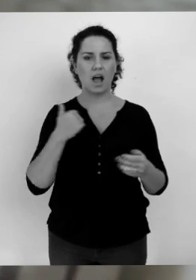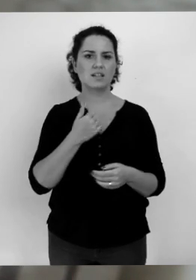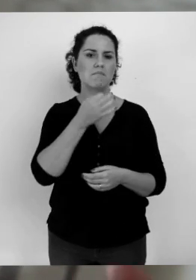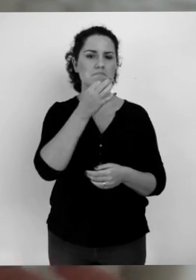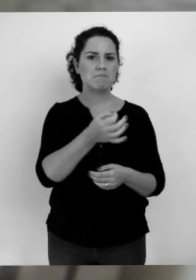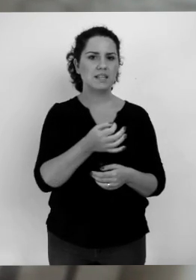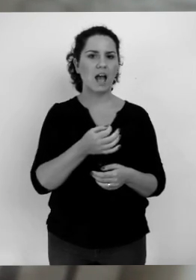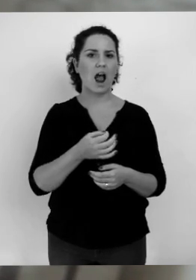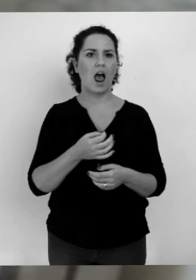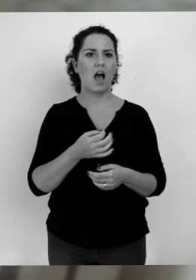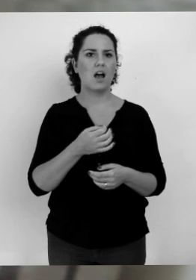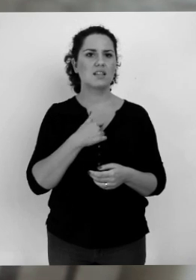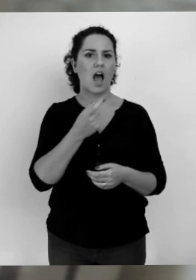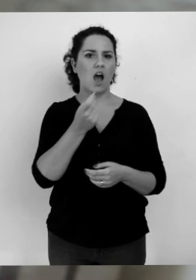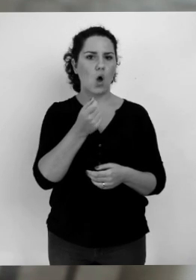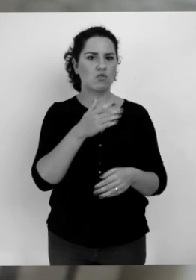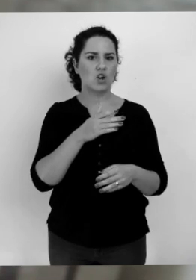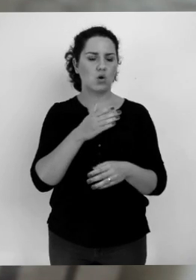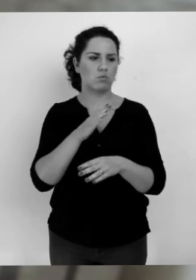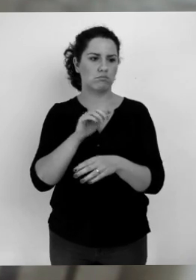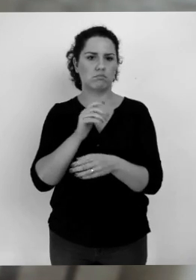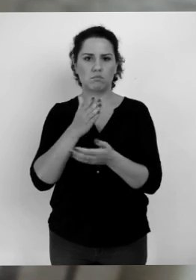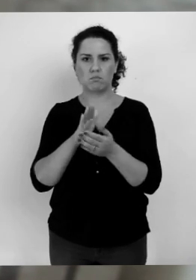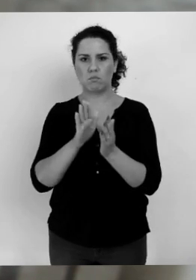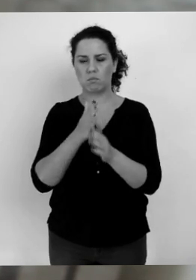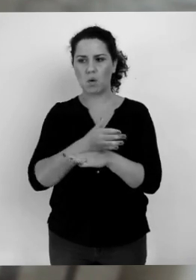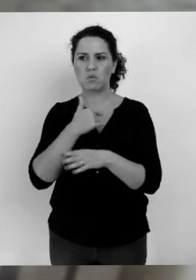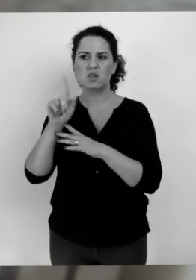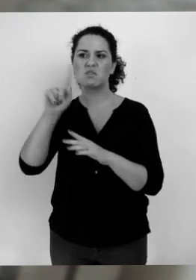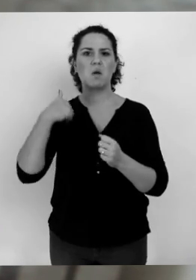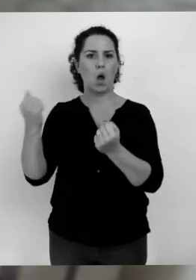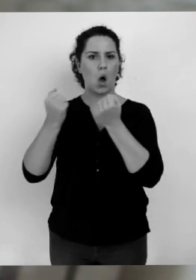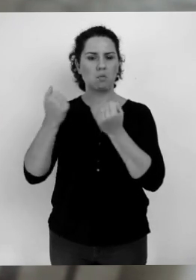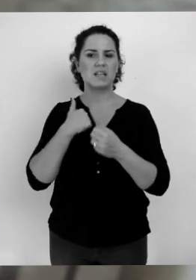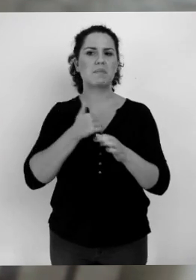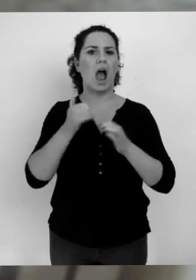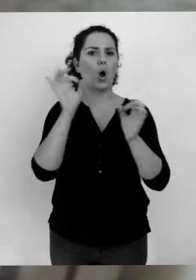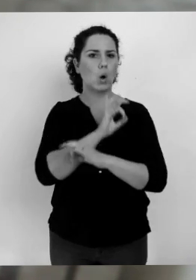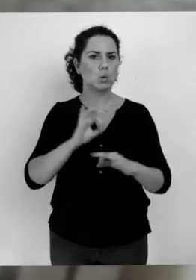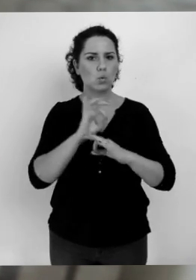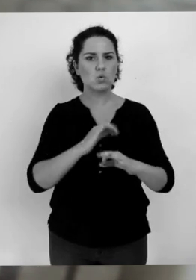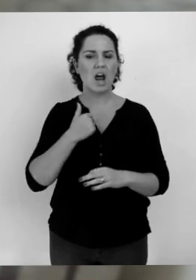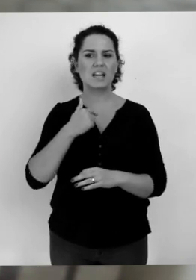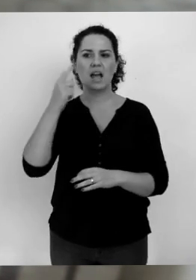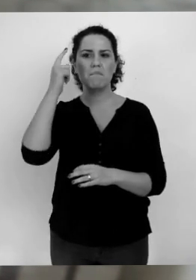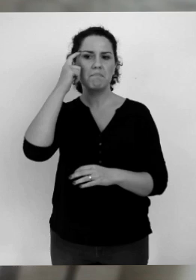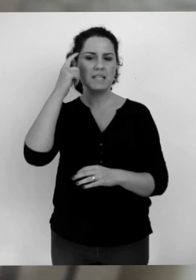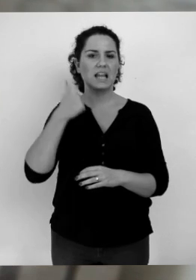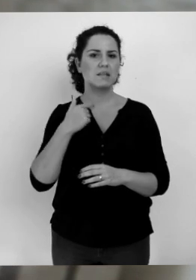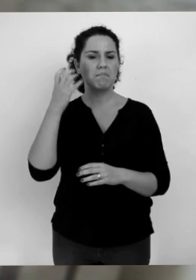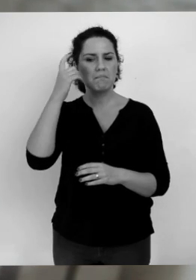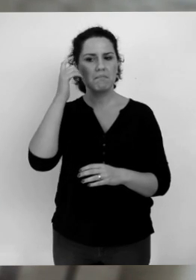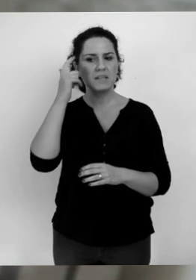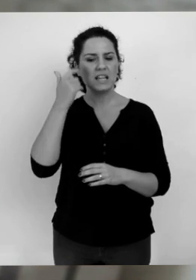sam za novčanu pomoć i svi su me odbili, bila sam jako tužna, jer sam mislila da neću uspjeti otvoriti salon, da